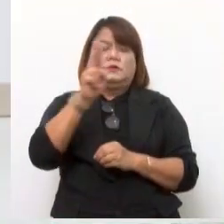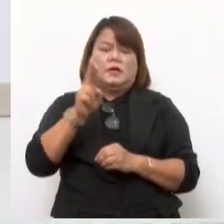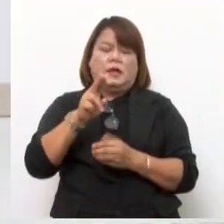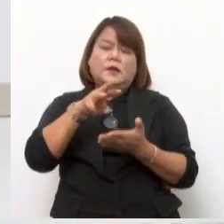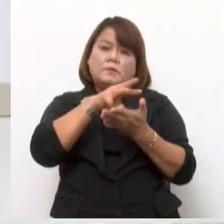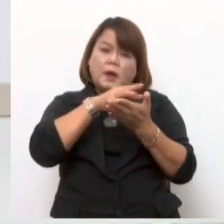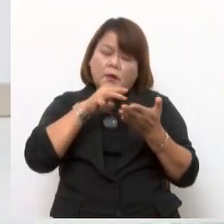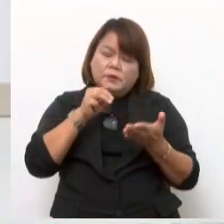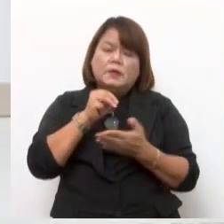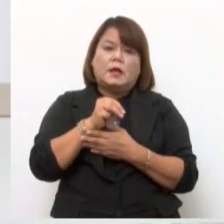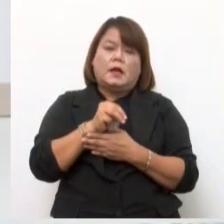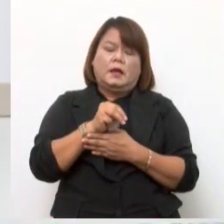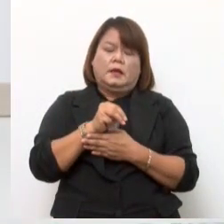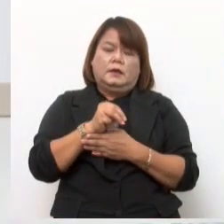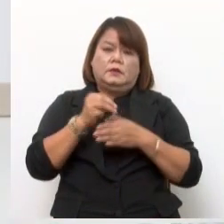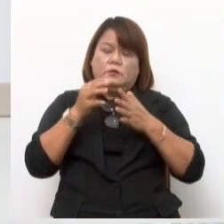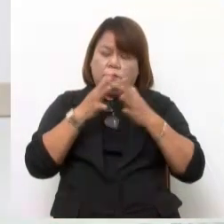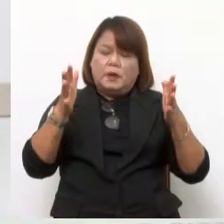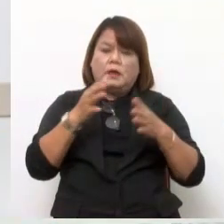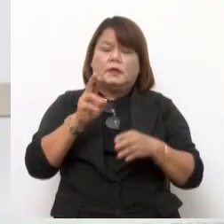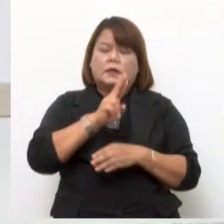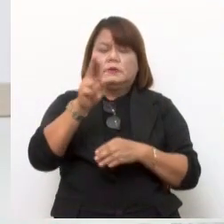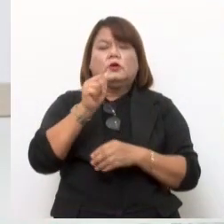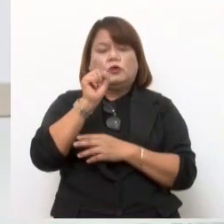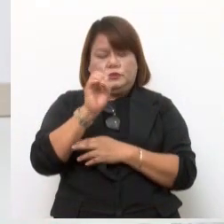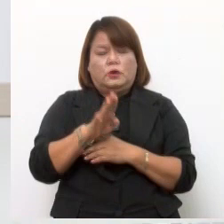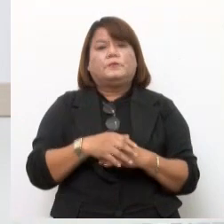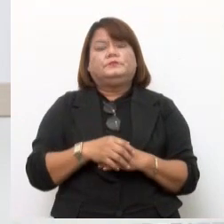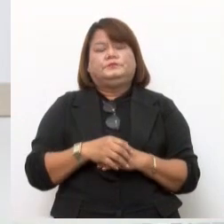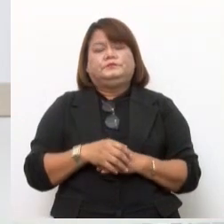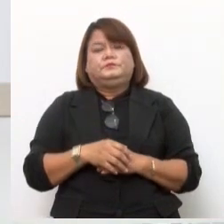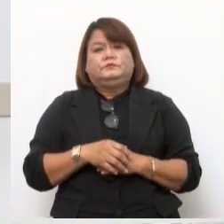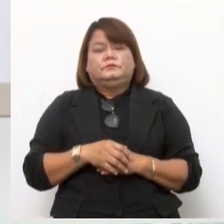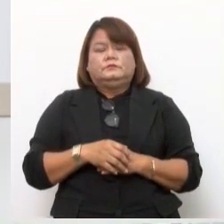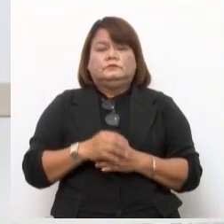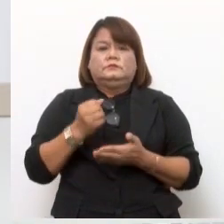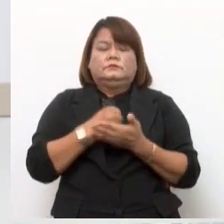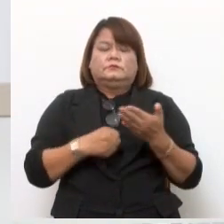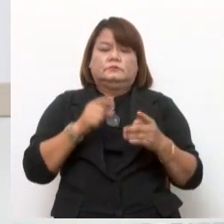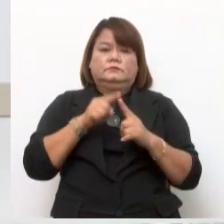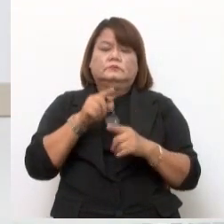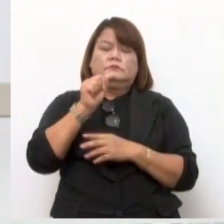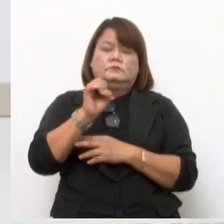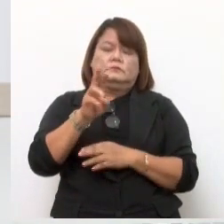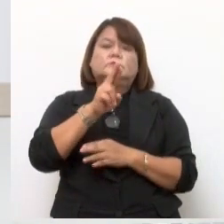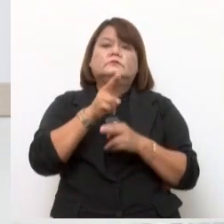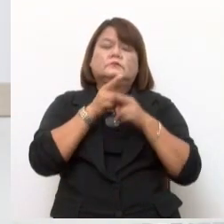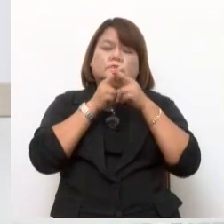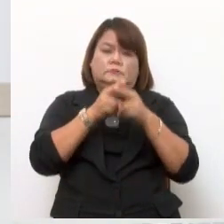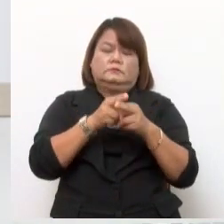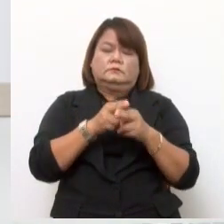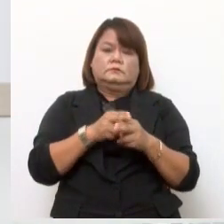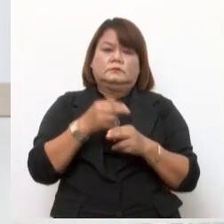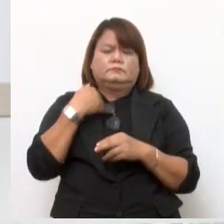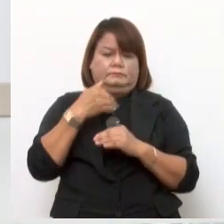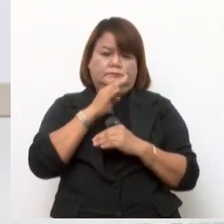ยเป็นส่วนใหญ่ในการดำเนินการออกข้อสอบแต่ส่วนที่ออกข้อสอบเองผมก็ได้กำชับและมี